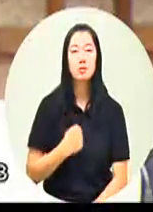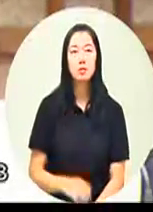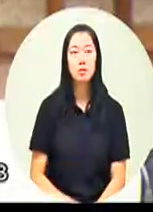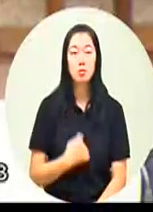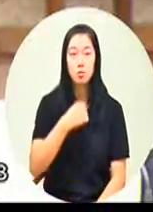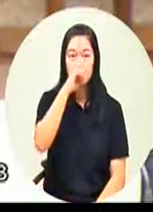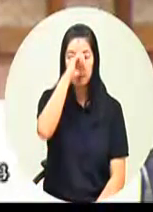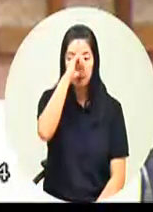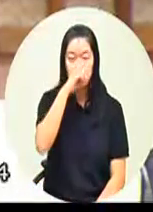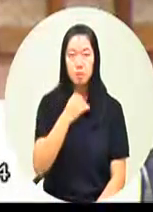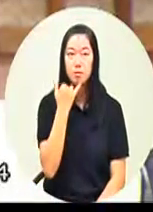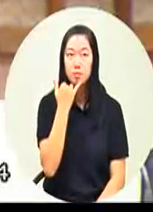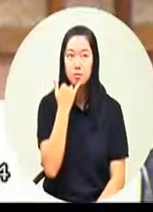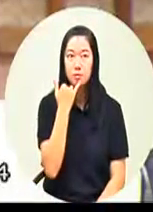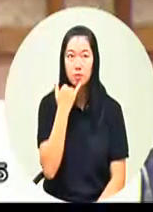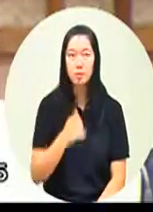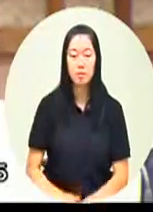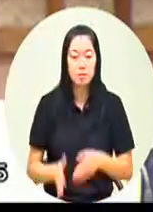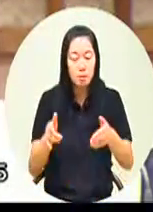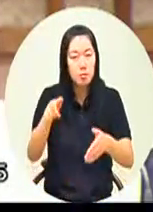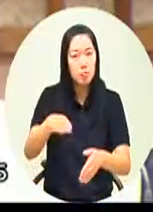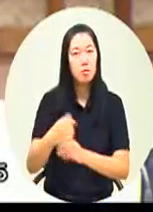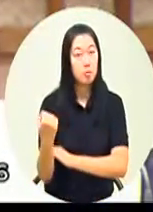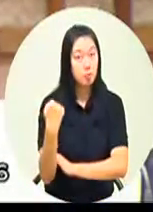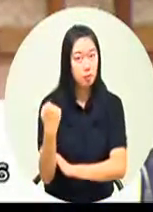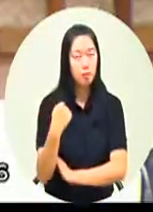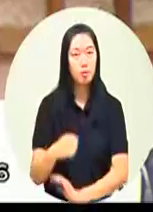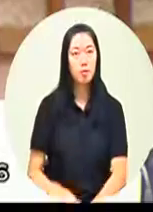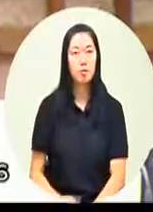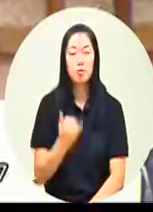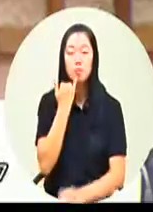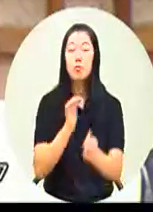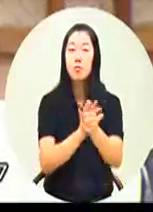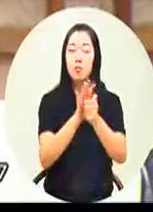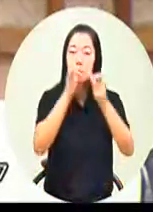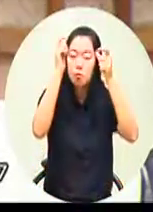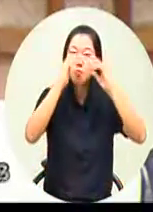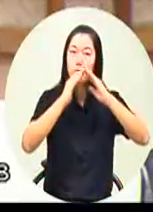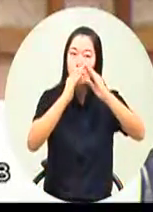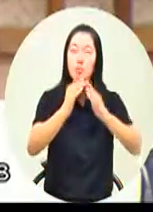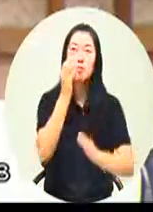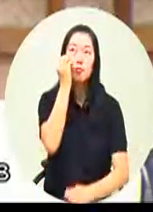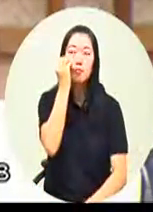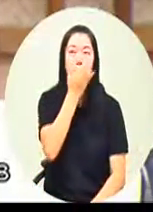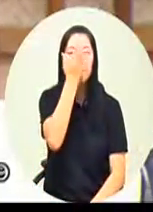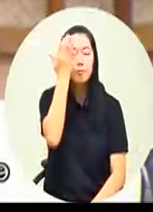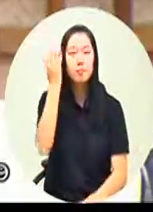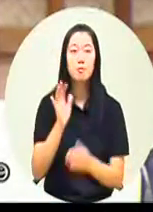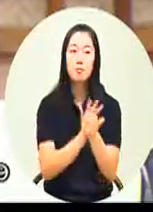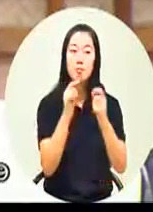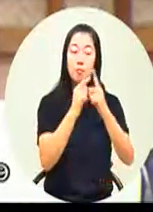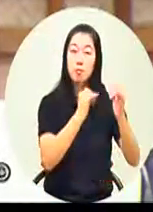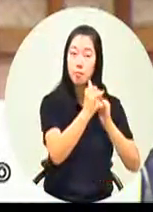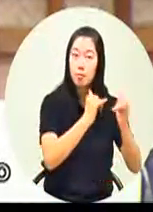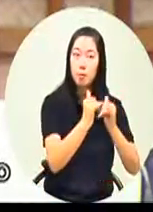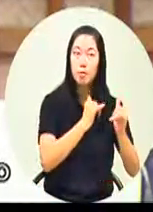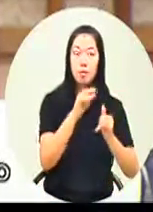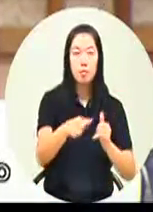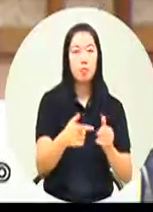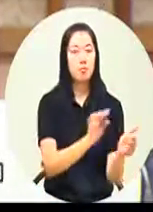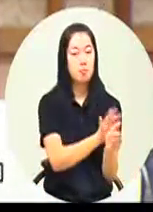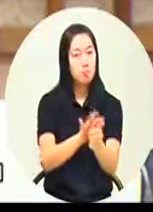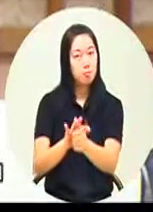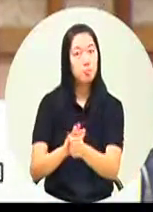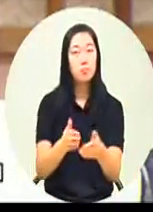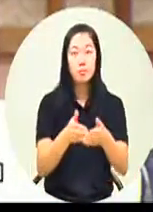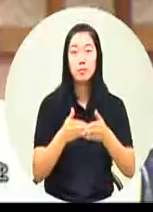望也能够在这方面多努力，为高雄市的观光，为我们的市民朋友 来造福。我想